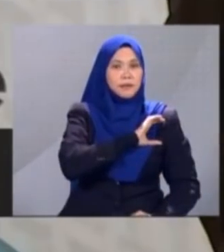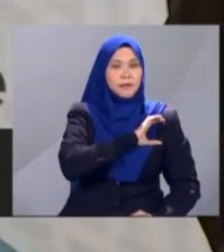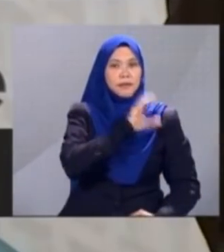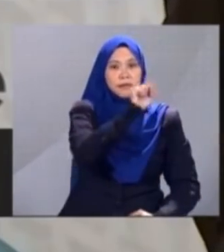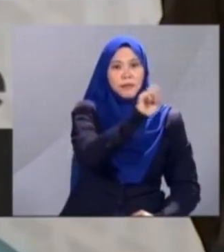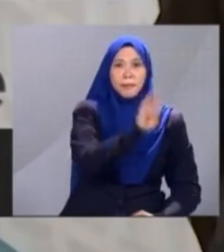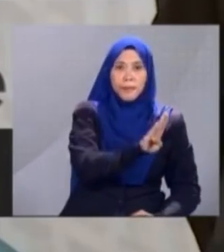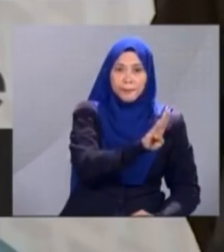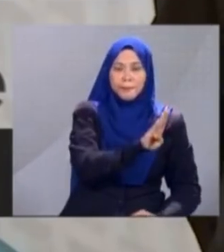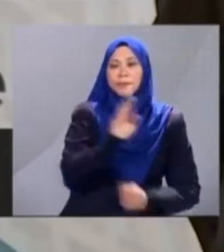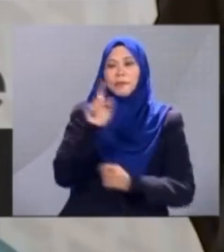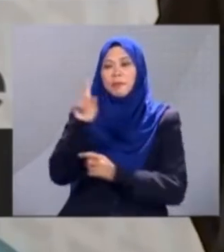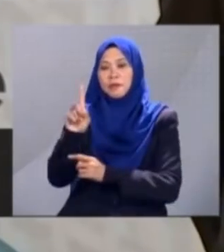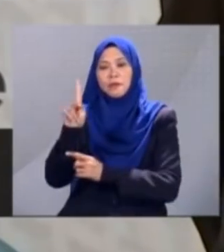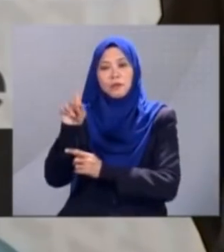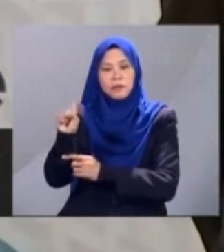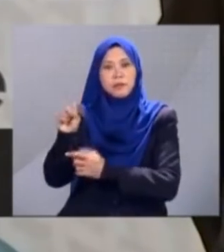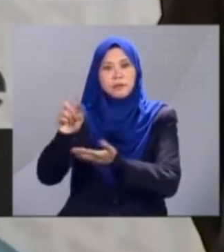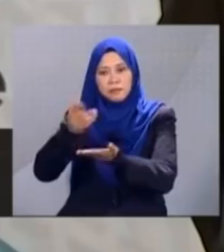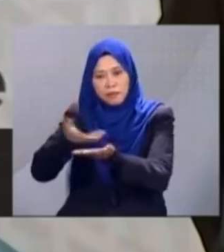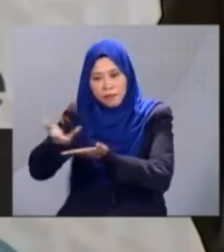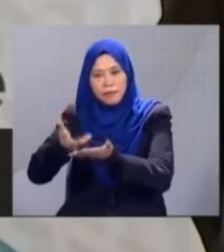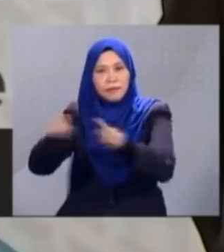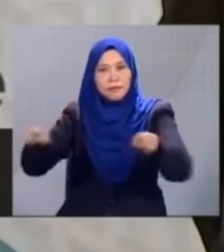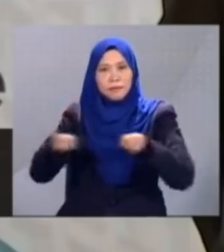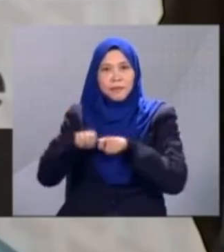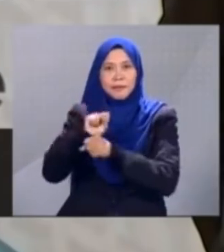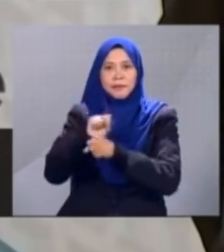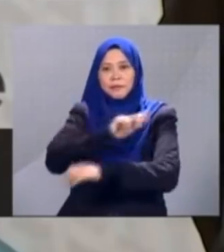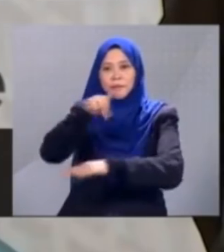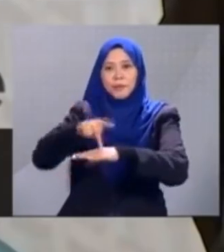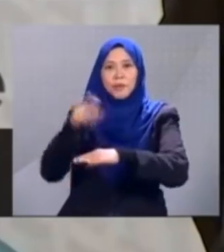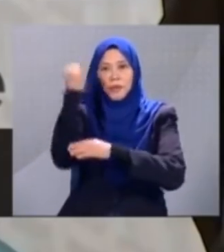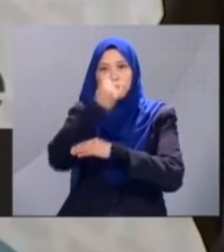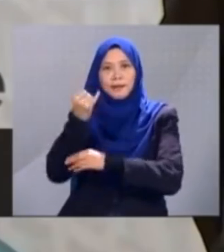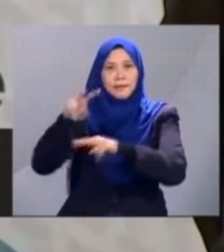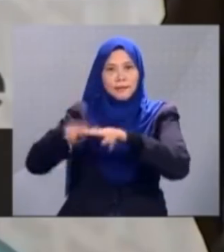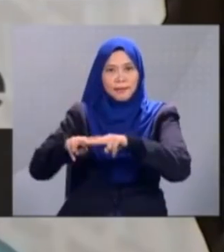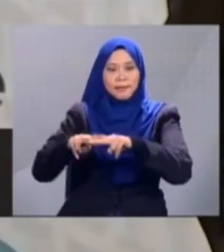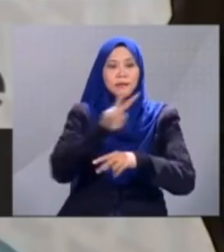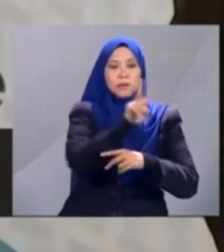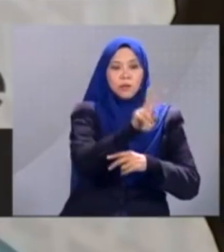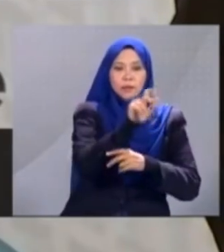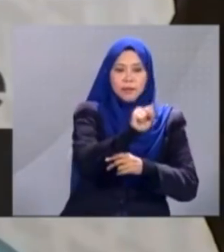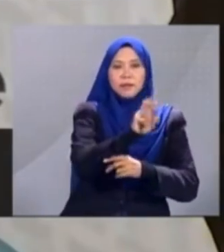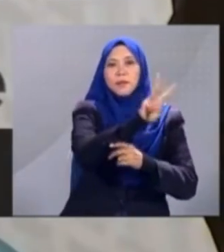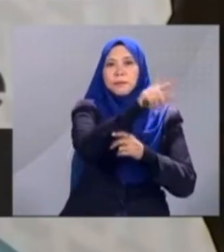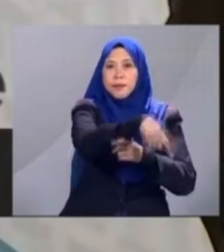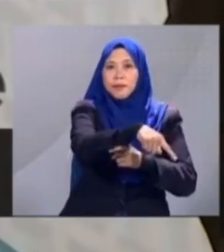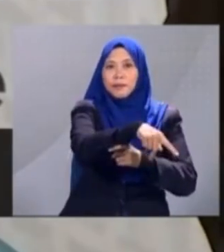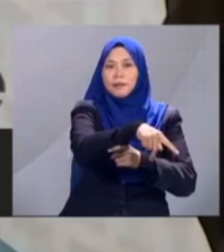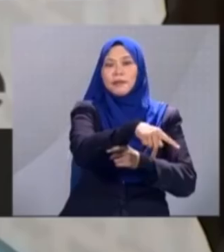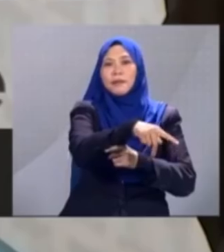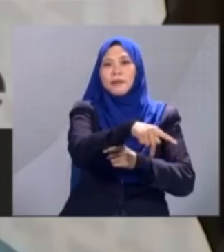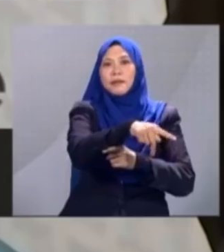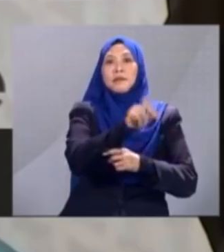Benam, 1 kes saringan tempat kerja di Pulau Indah Kelang, 2 kes di wilayah Persekutuan Kuala Lumpur,